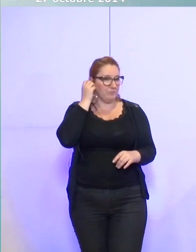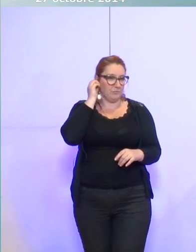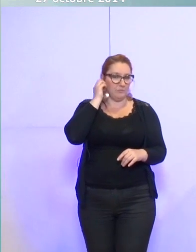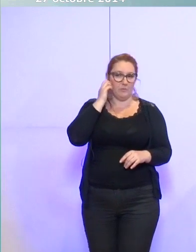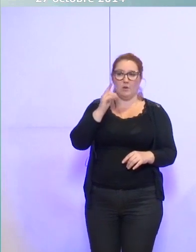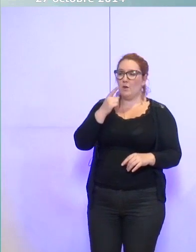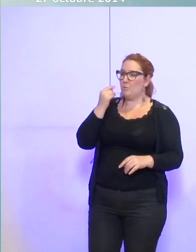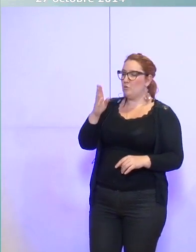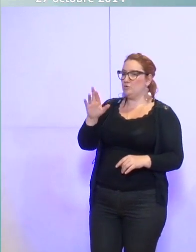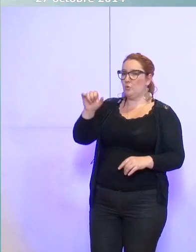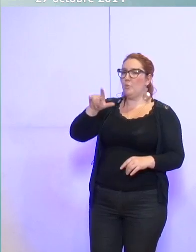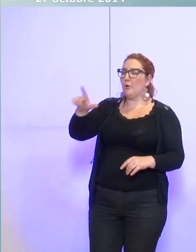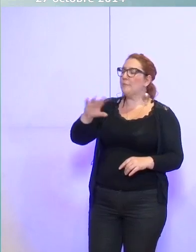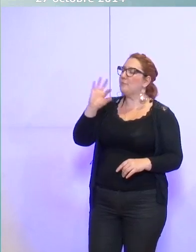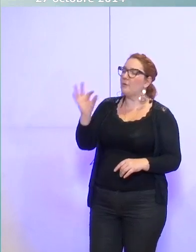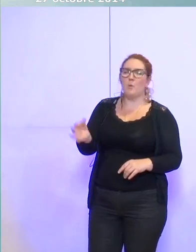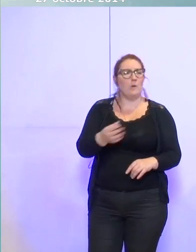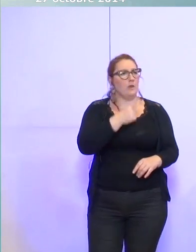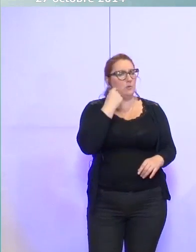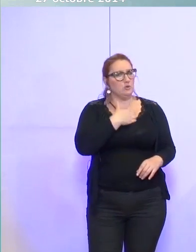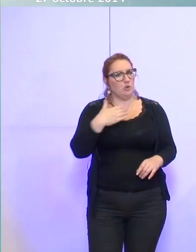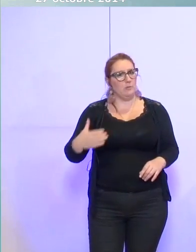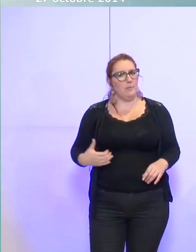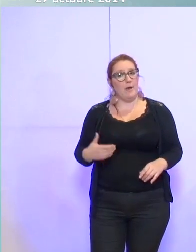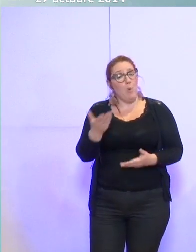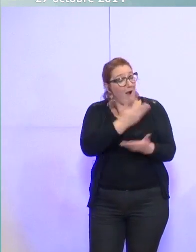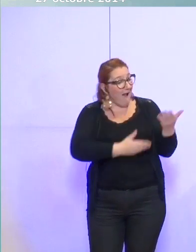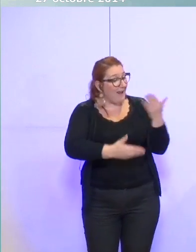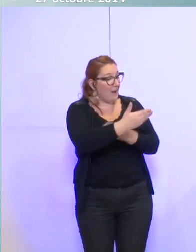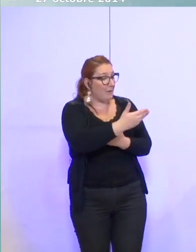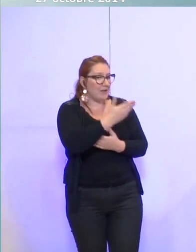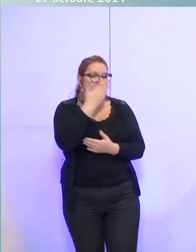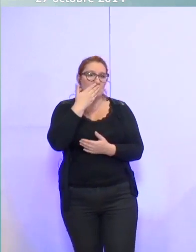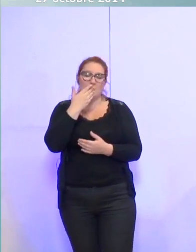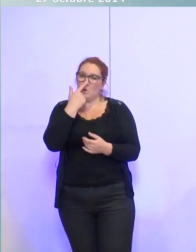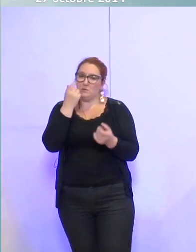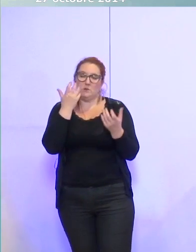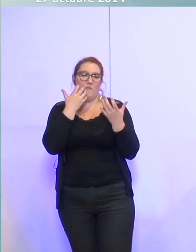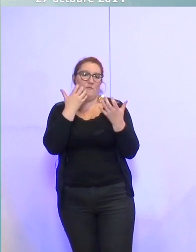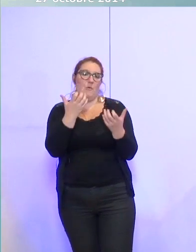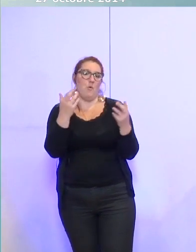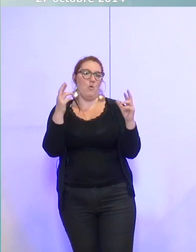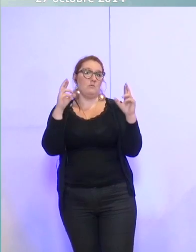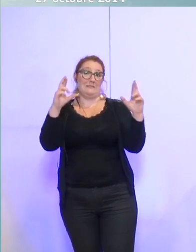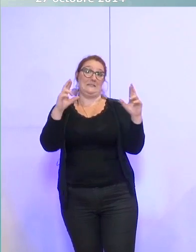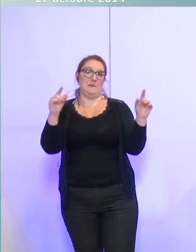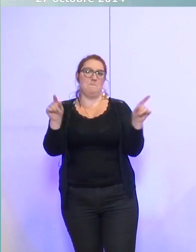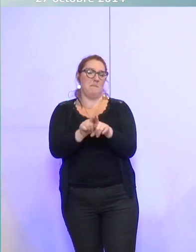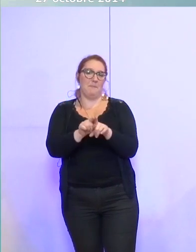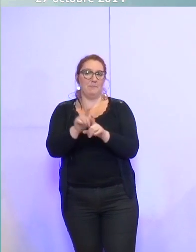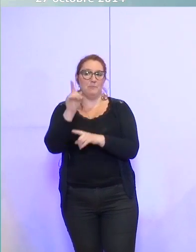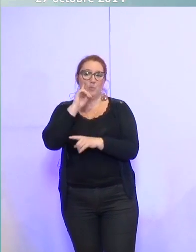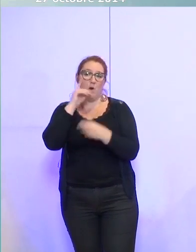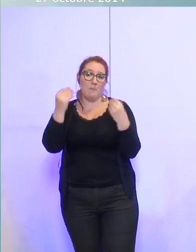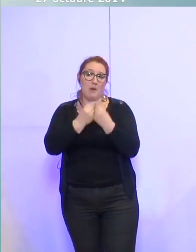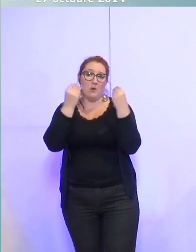Monsieur Breuil. Oui, monsieur le maire, si j'étais à votre place, je crois que j'aurais fait un vœu quasiment identique. Car malheureusement, la situation